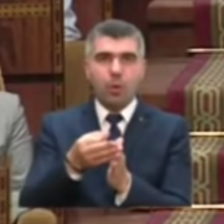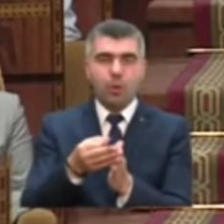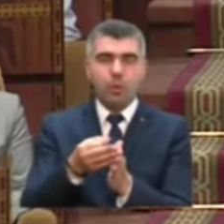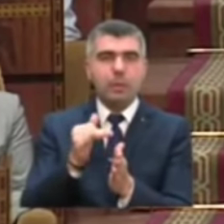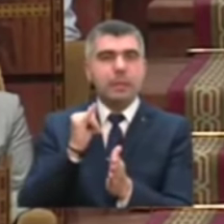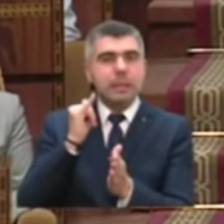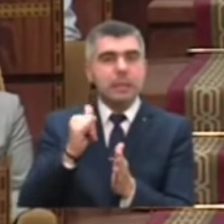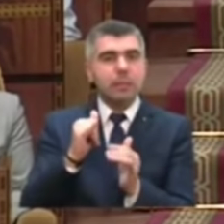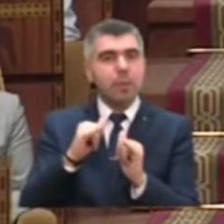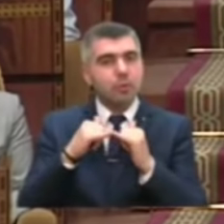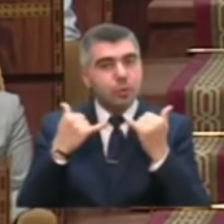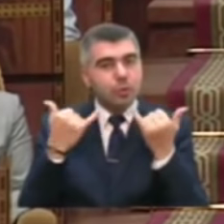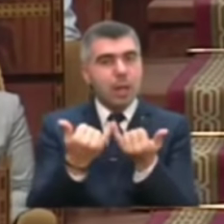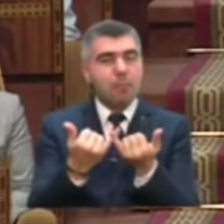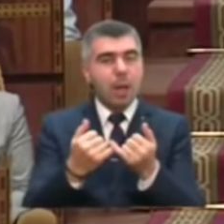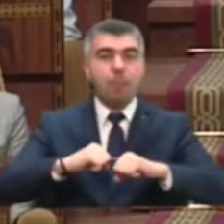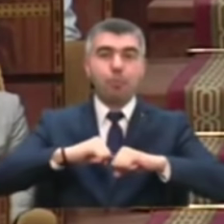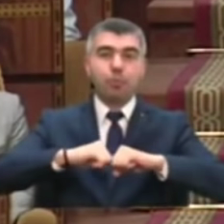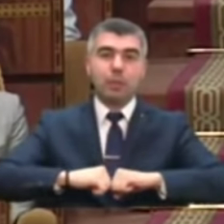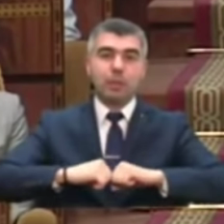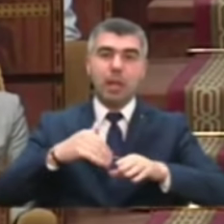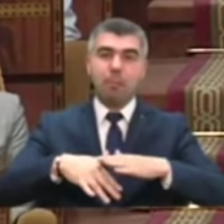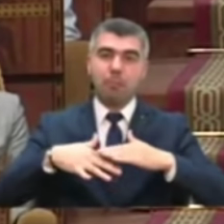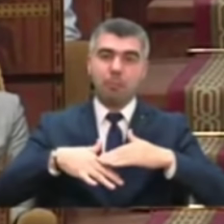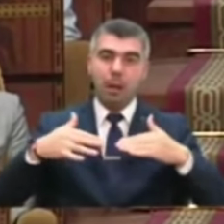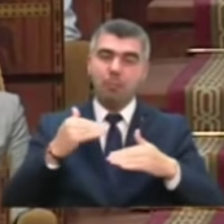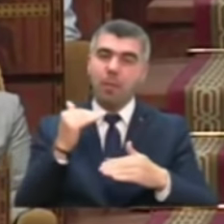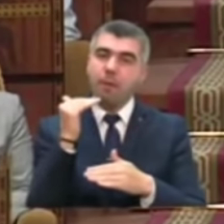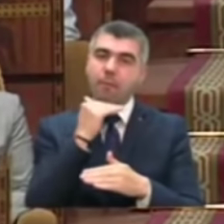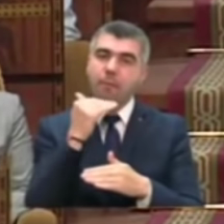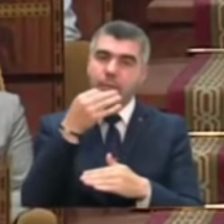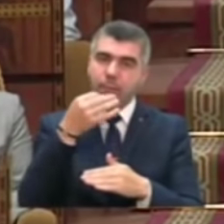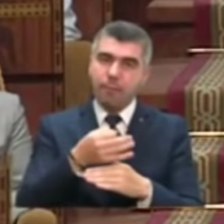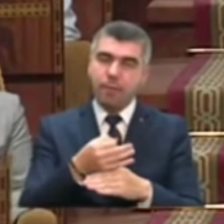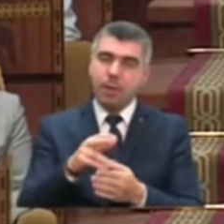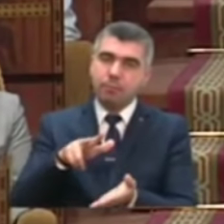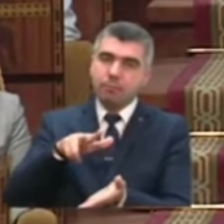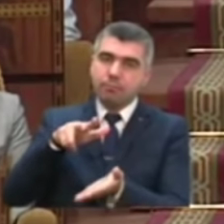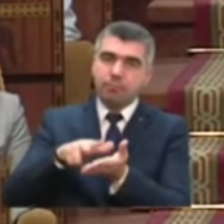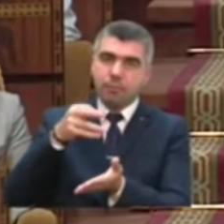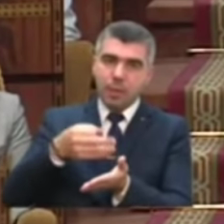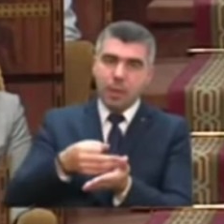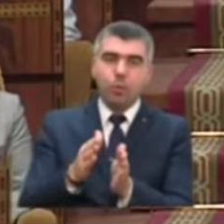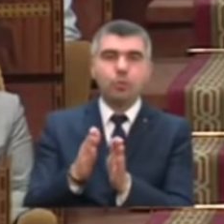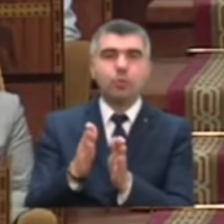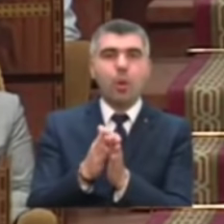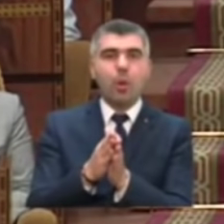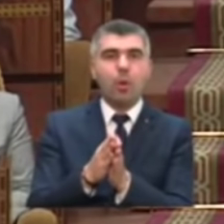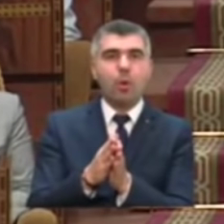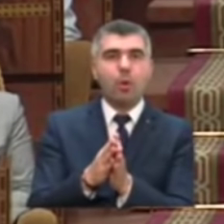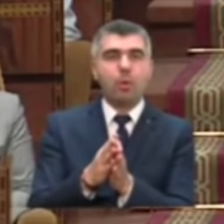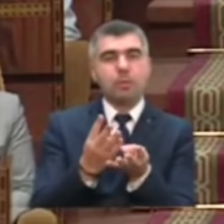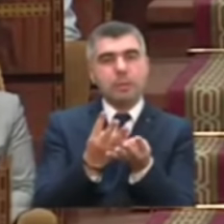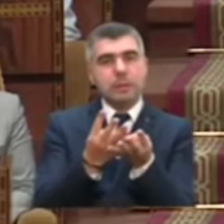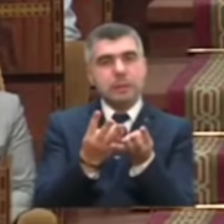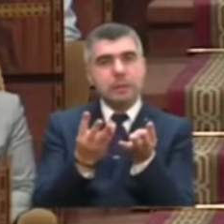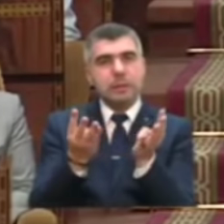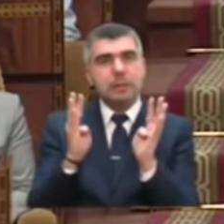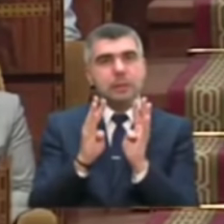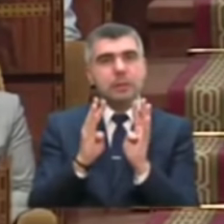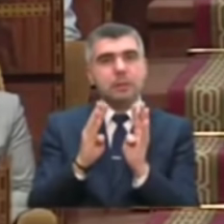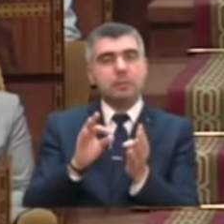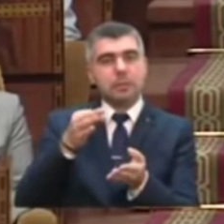مناسبة المجلس بتسريع وتيرة تنزيل الأمازيغية داخل بتفعيل